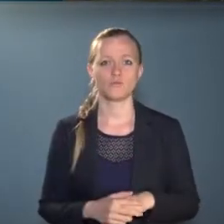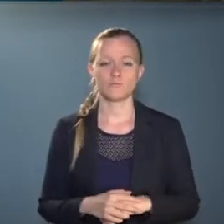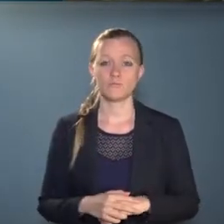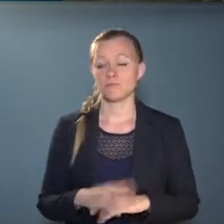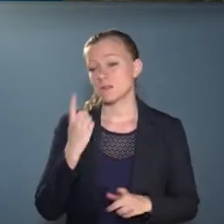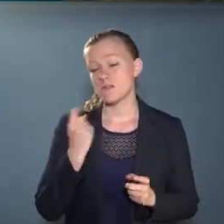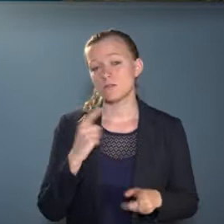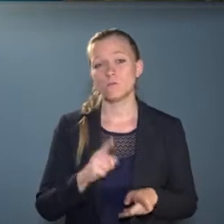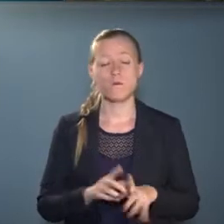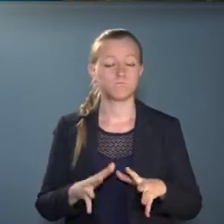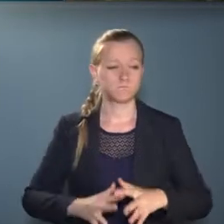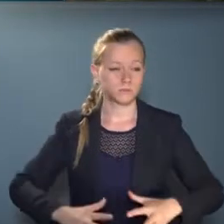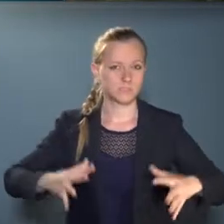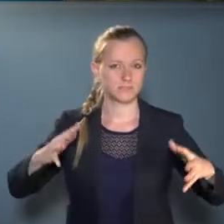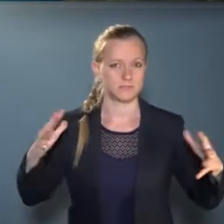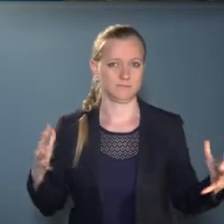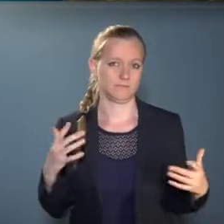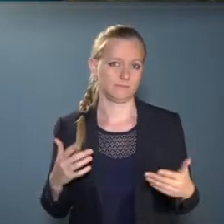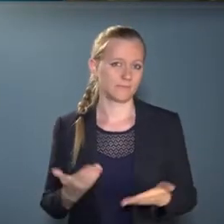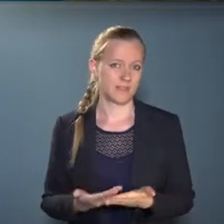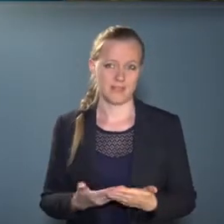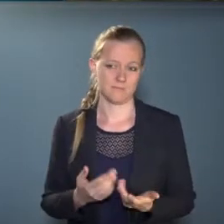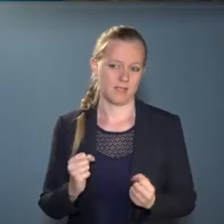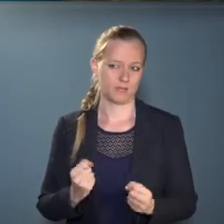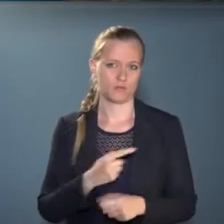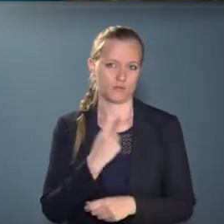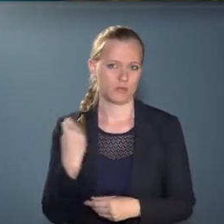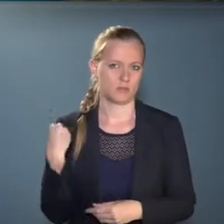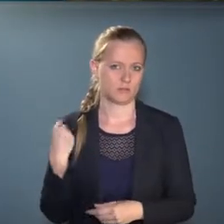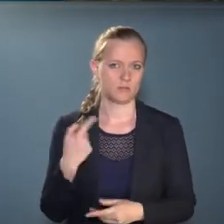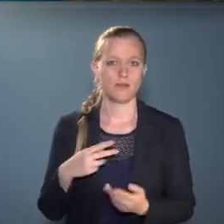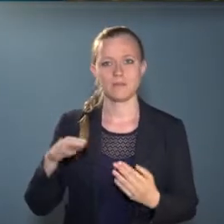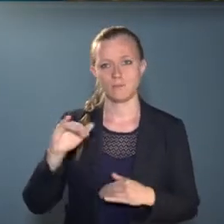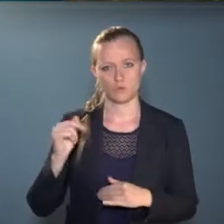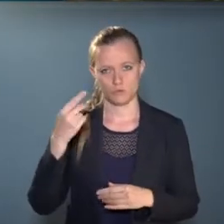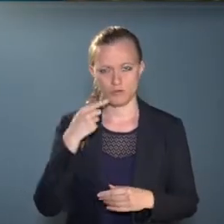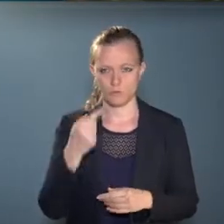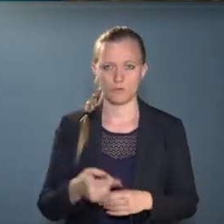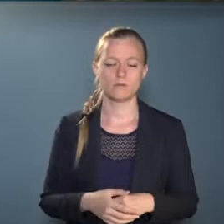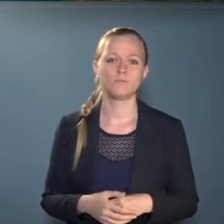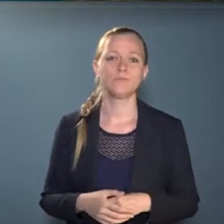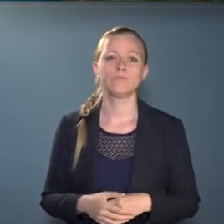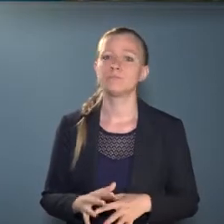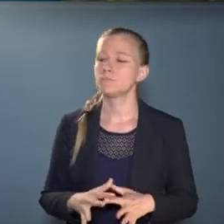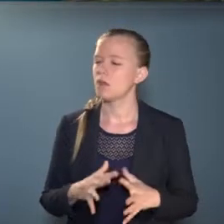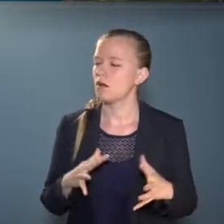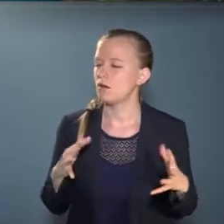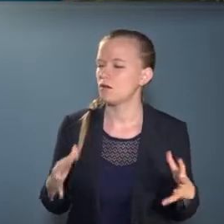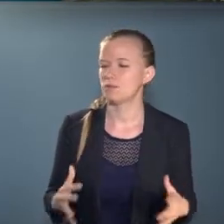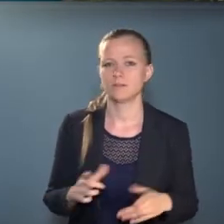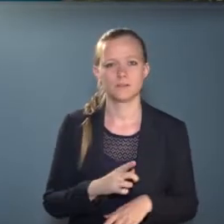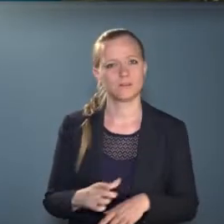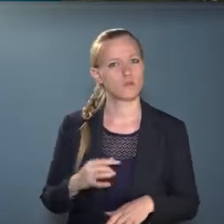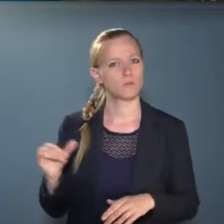és azt gondolom, hogy olyan nagy szabály. Ezt egyébként megerősítik a tábornok urak is. Olyan nagyszabású, mert nem